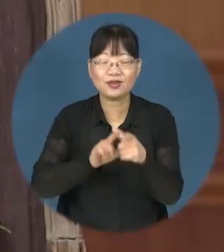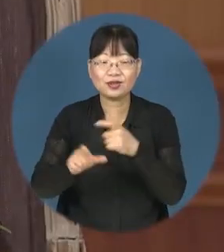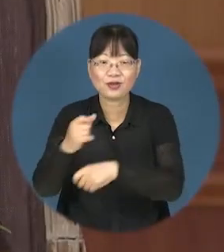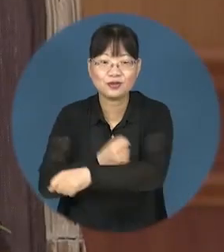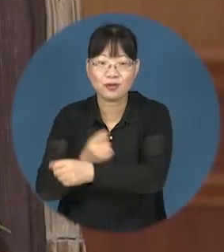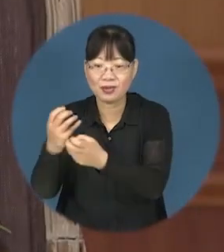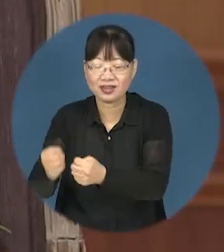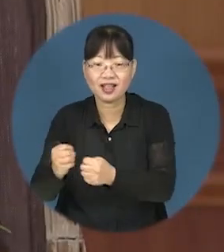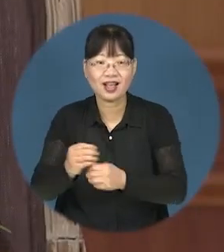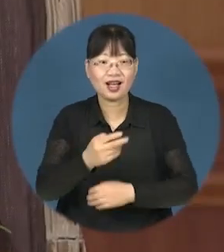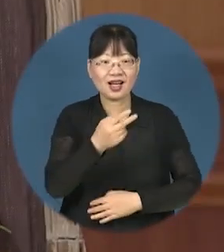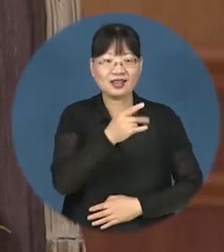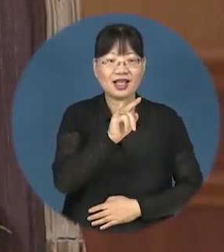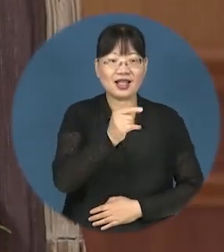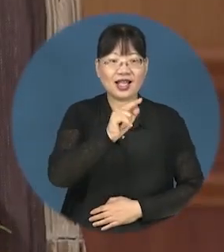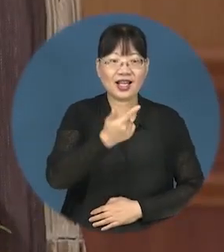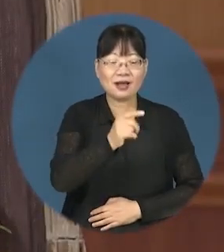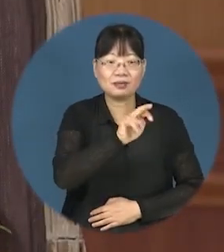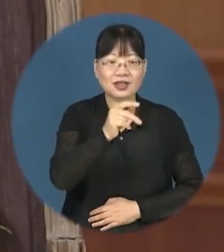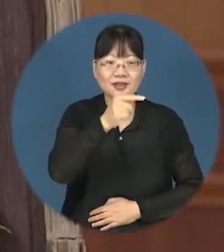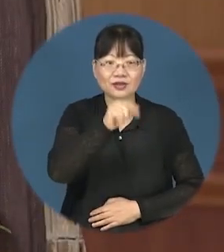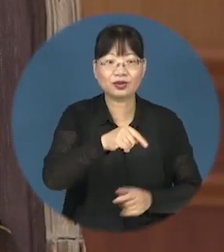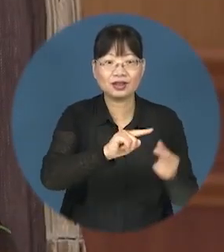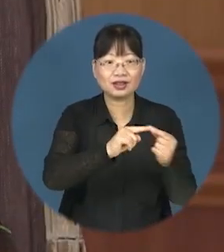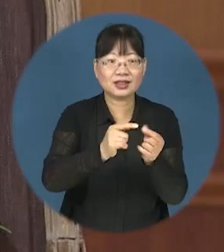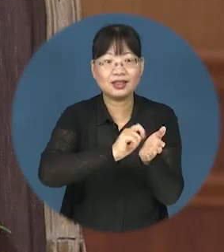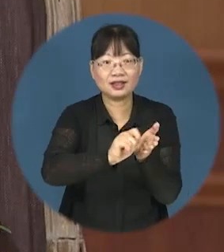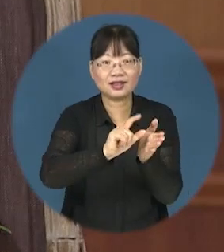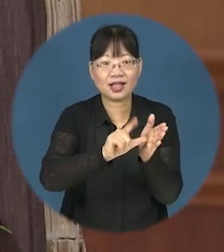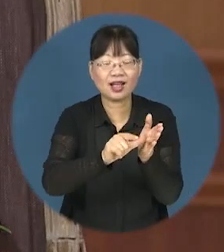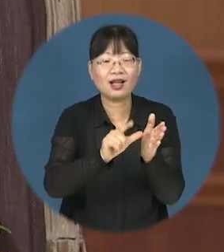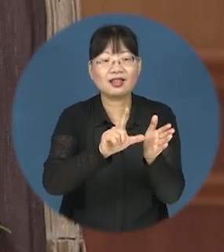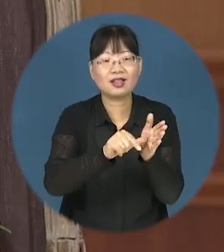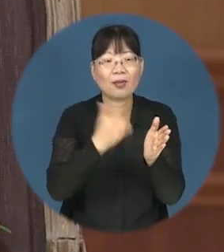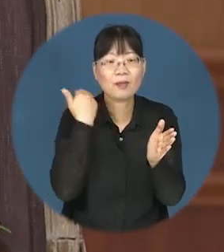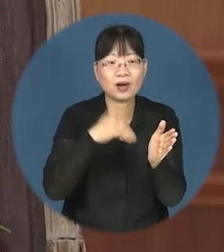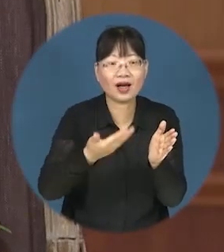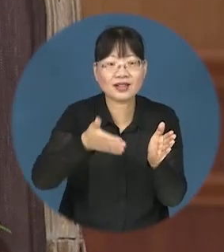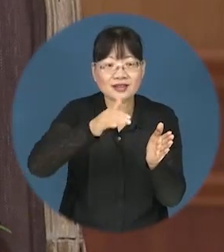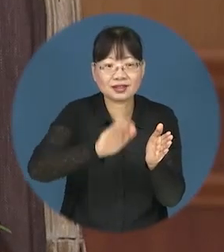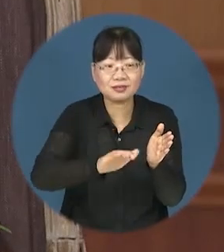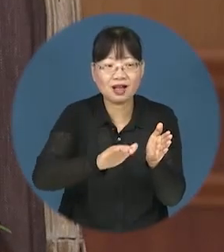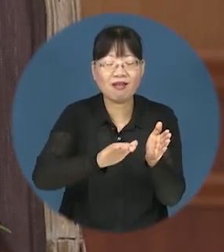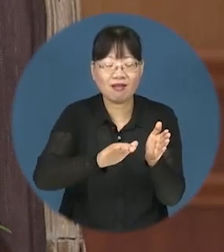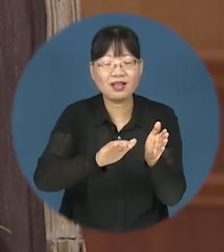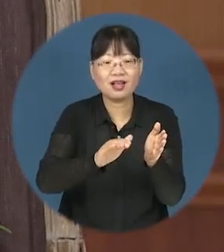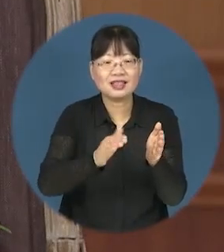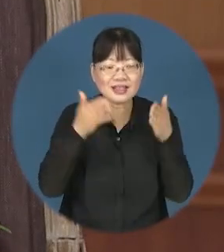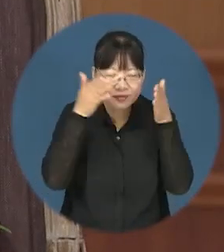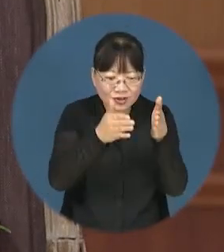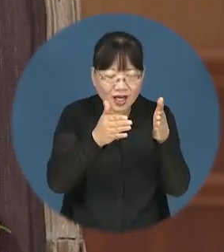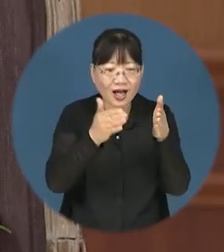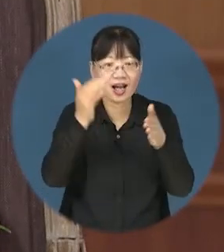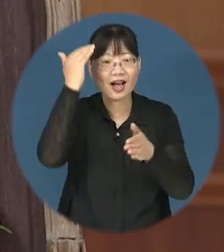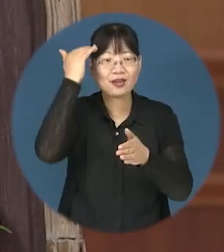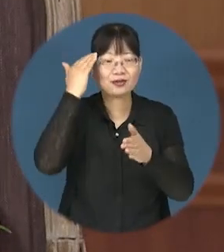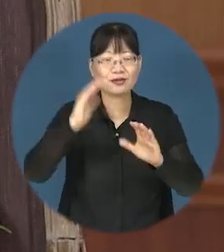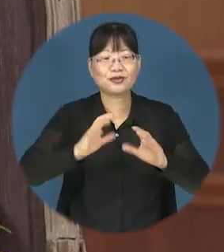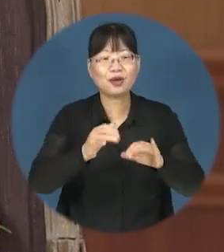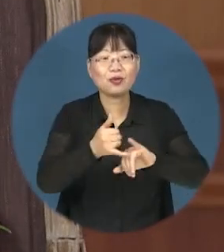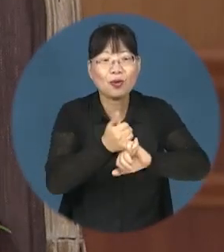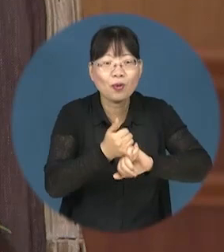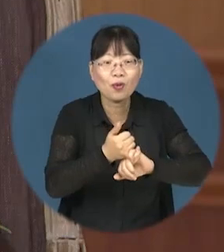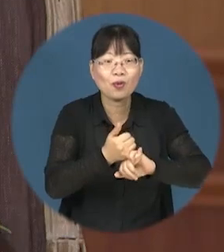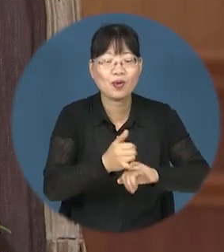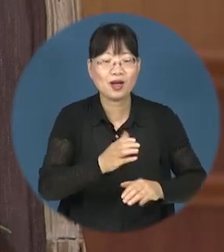그래서 대한민국 쓸 때는 시간인 많이 없었지만 정말 집중해서 쓴 것 같아요 뭐 제발 우리 대한민국 재발매